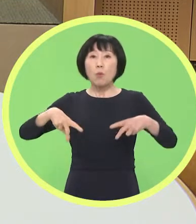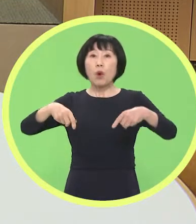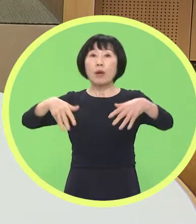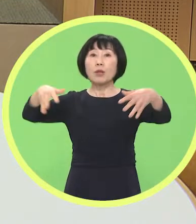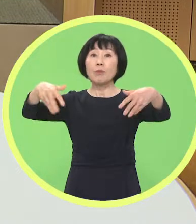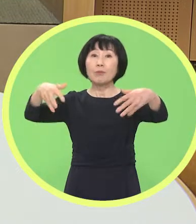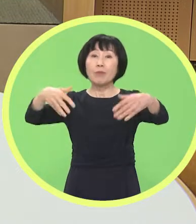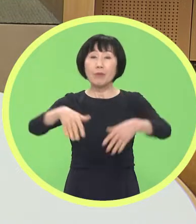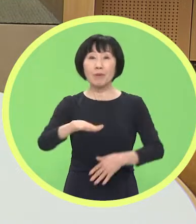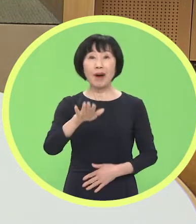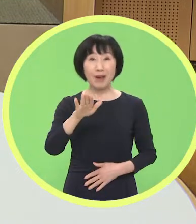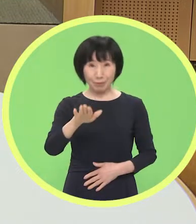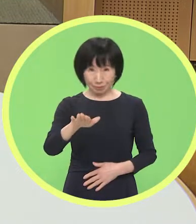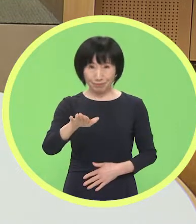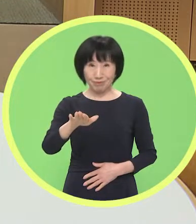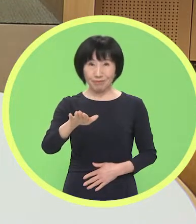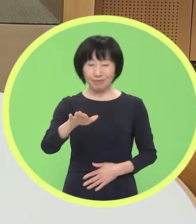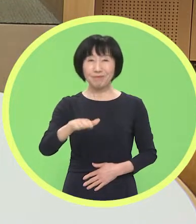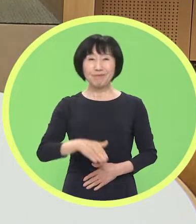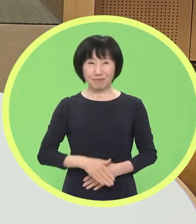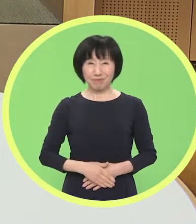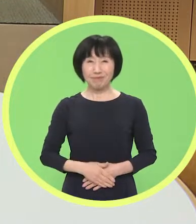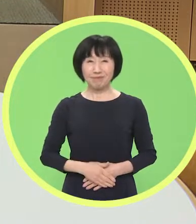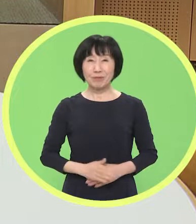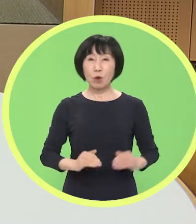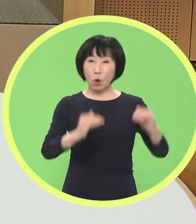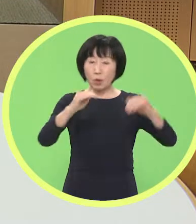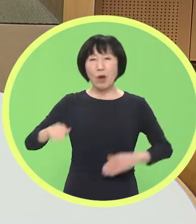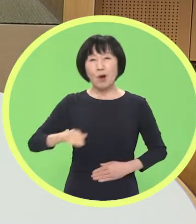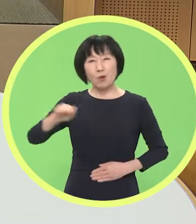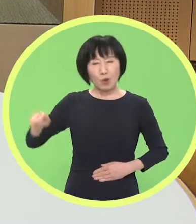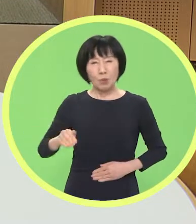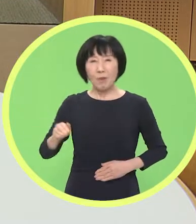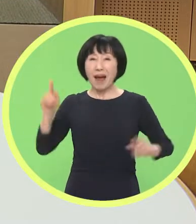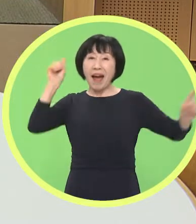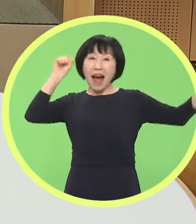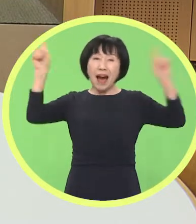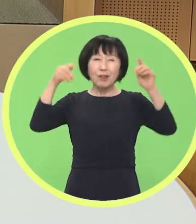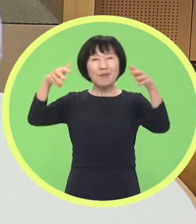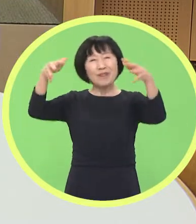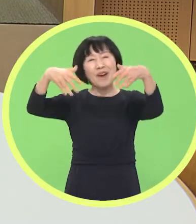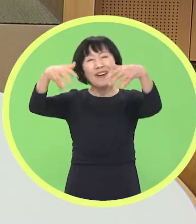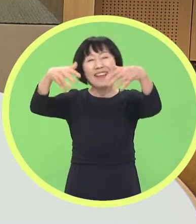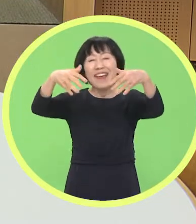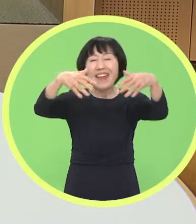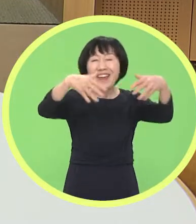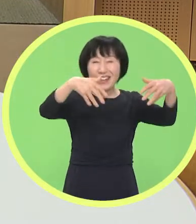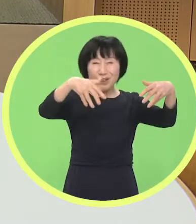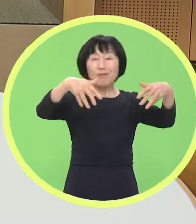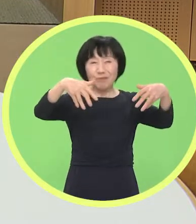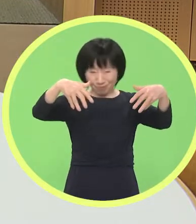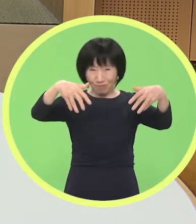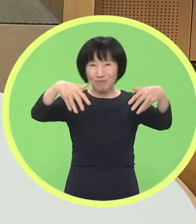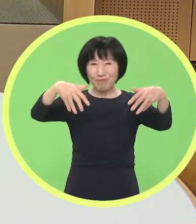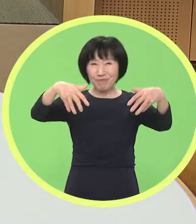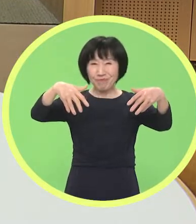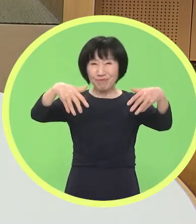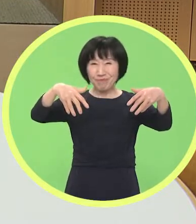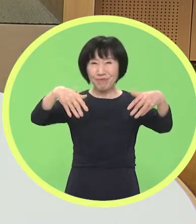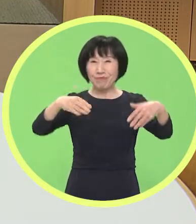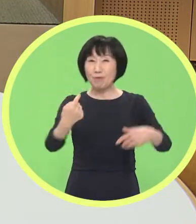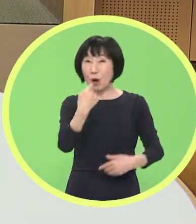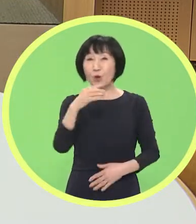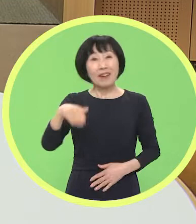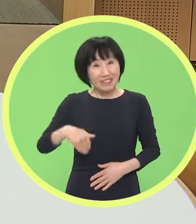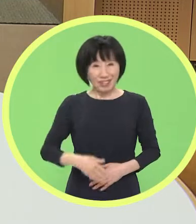当の年齢の方のボランティアの募集などもしています。 大人も子供も 遊びにおいで。 まこ